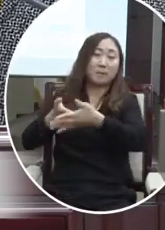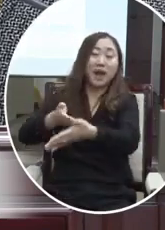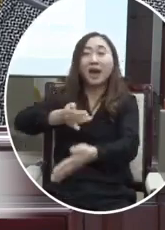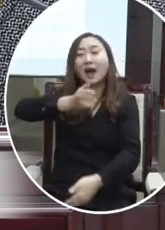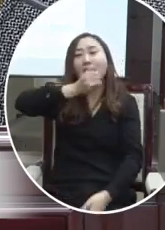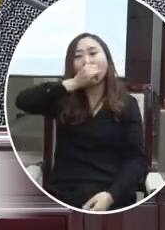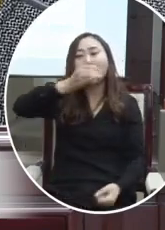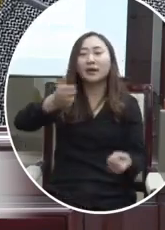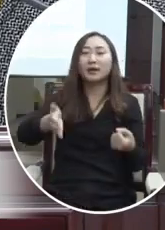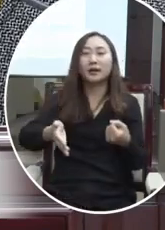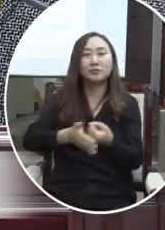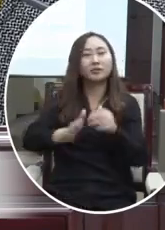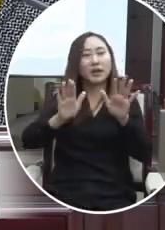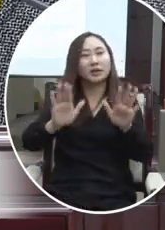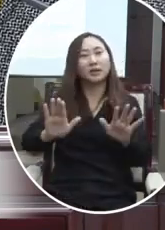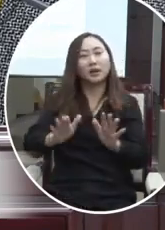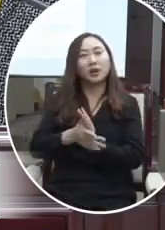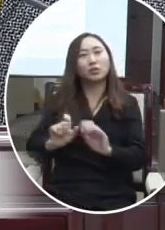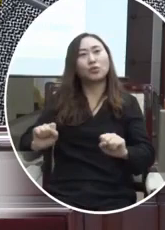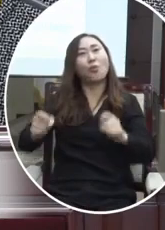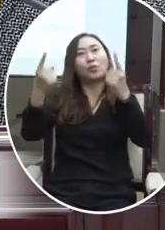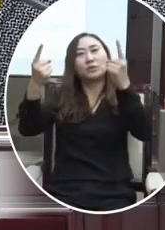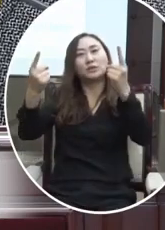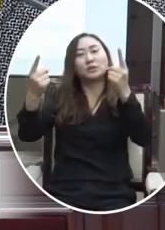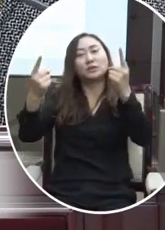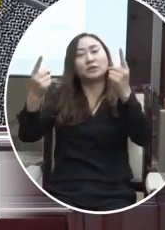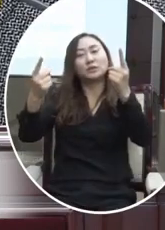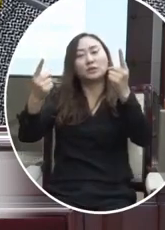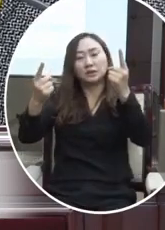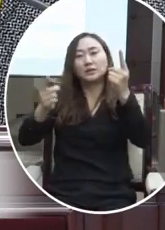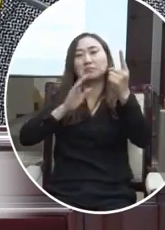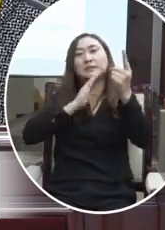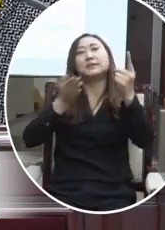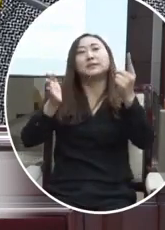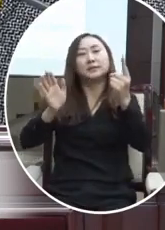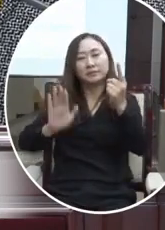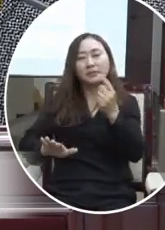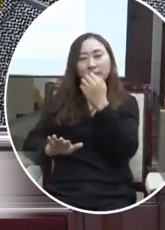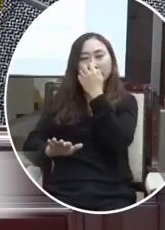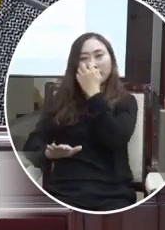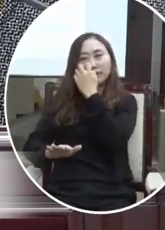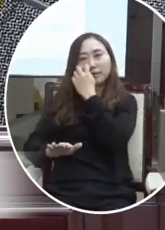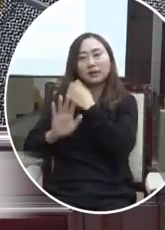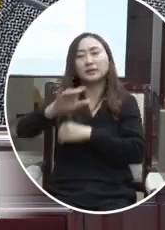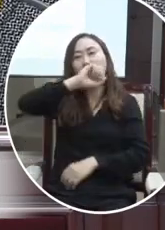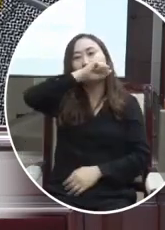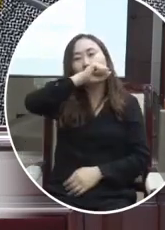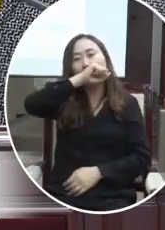요구하셔서 이게 이제 한꺼번에 이게 하기 해야 되는데 이제 상당한